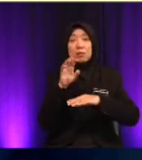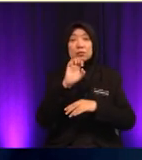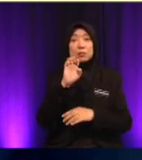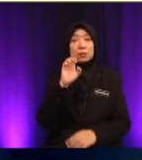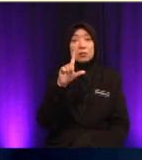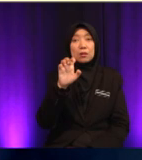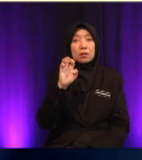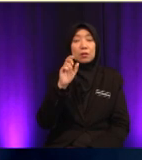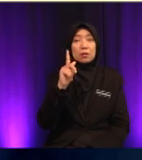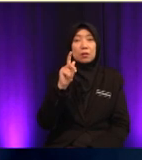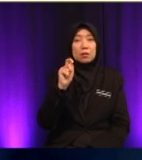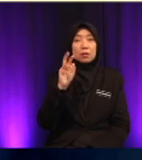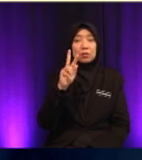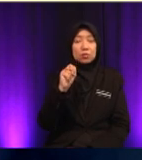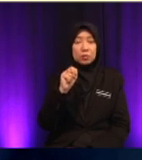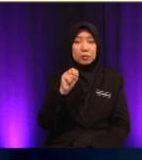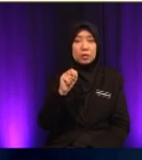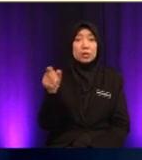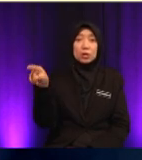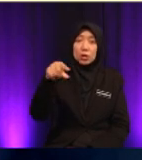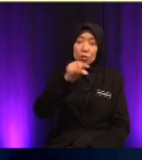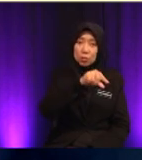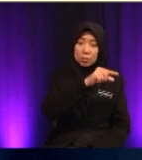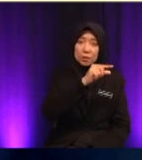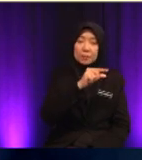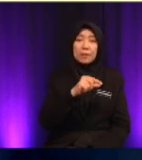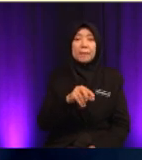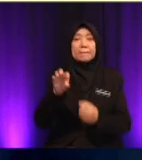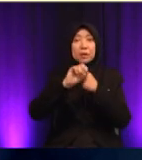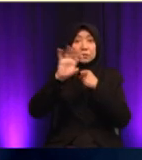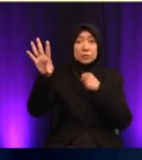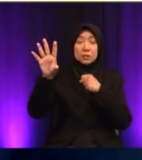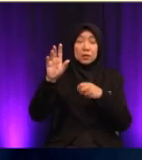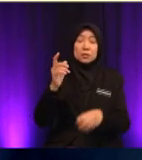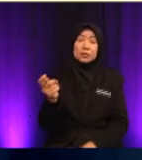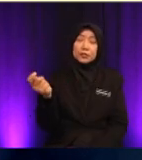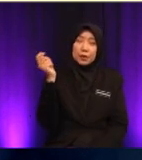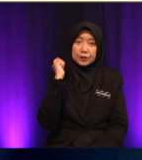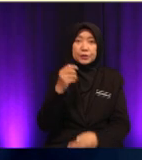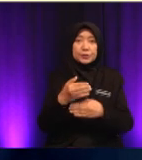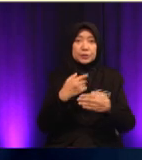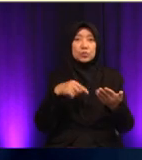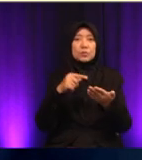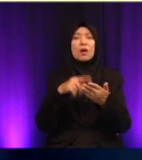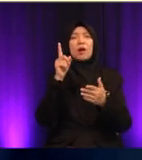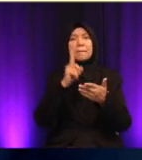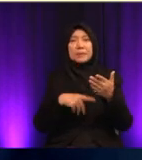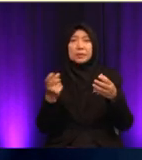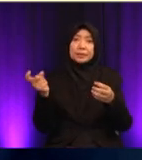ini Zarah inilah gelombang jadi dipancarkan dengan tenaga 10 ini macam mana